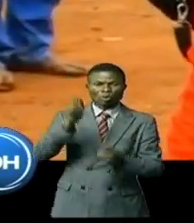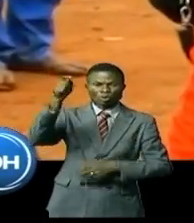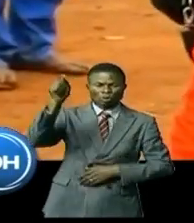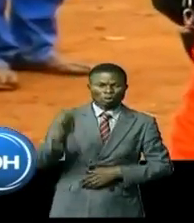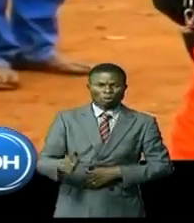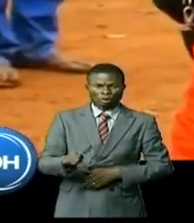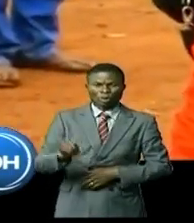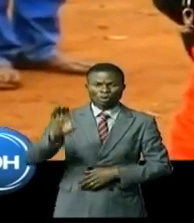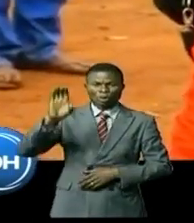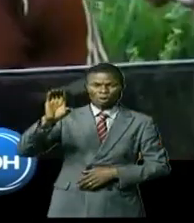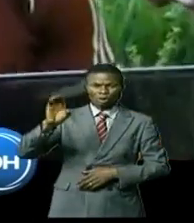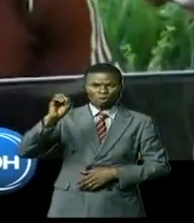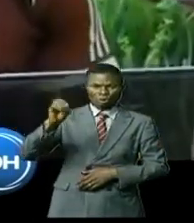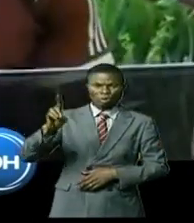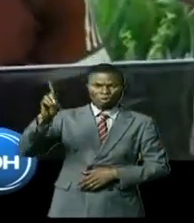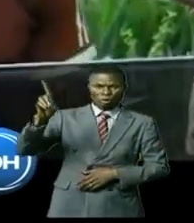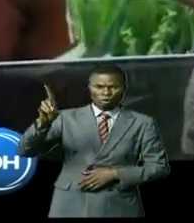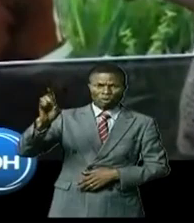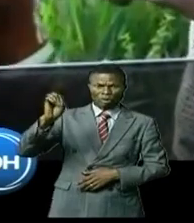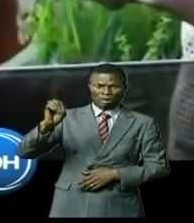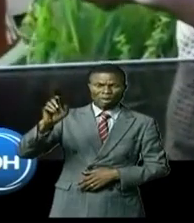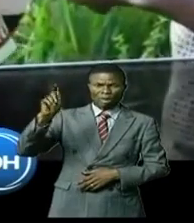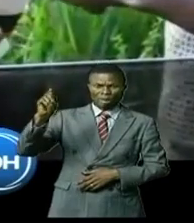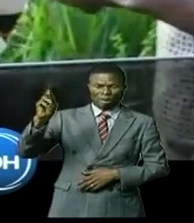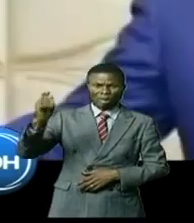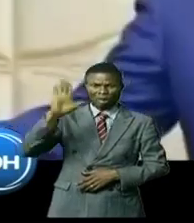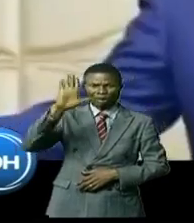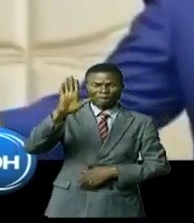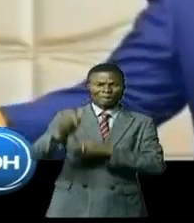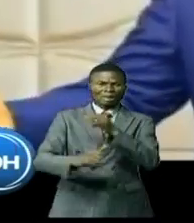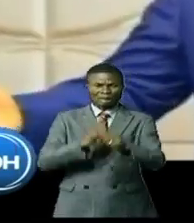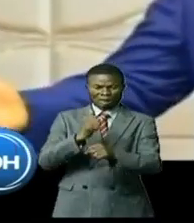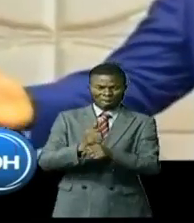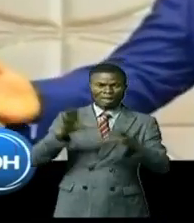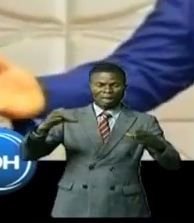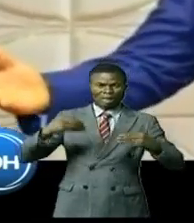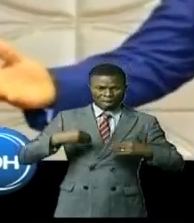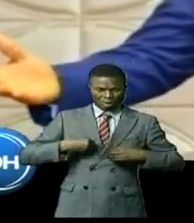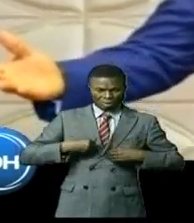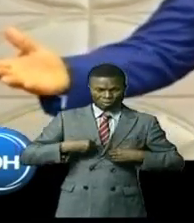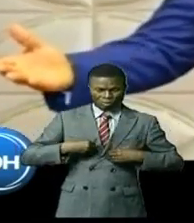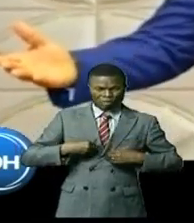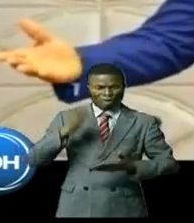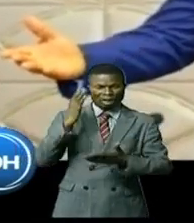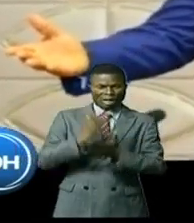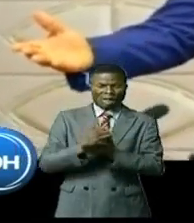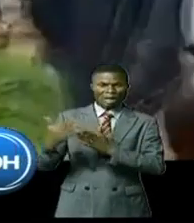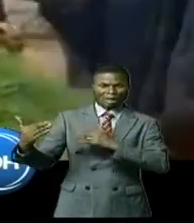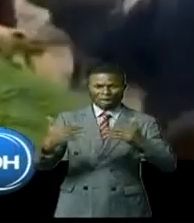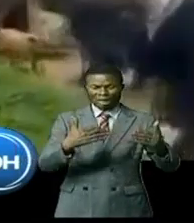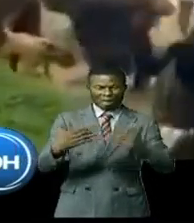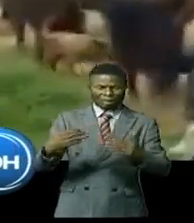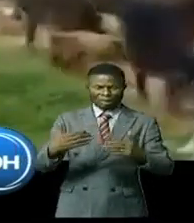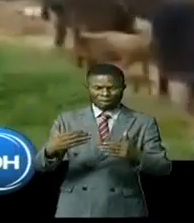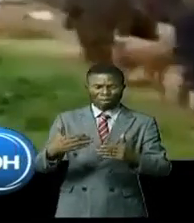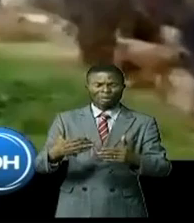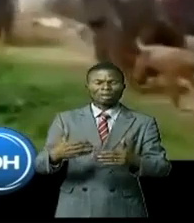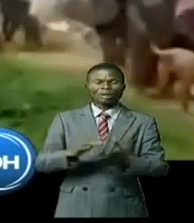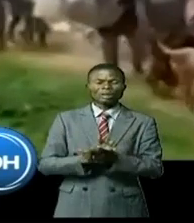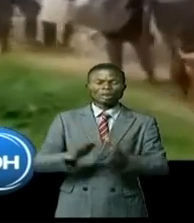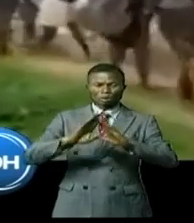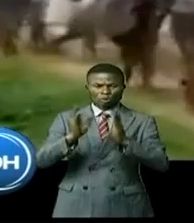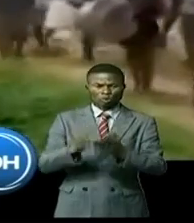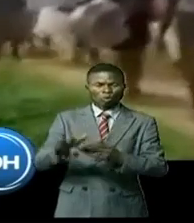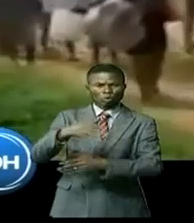Codeco actif en Ituri depuis près de 5 ans d'accepter la main tendue du chef de l'État et de décider de cesser toute